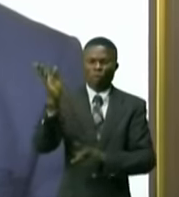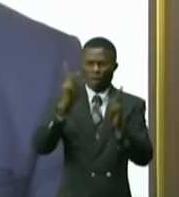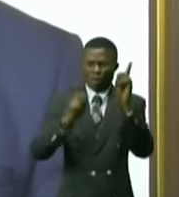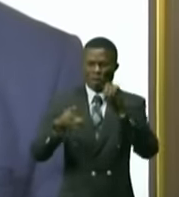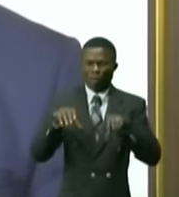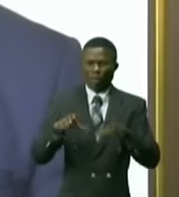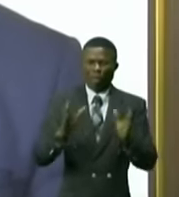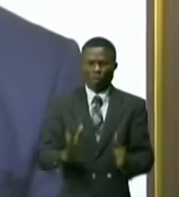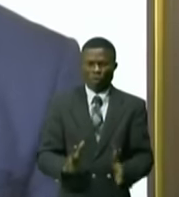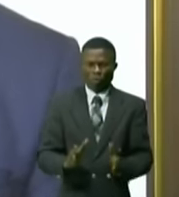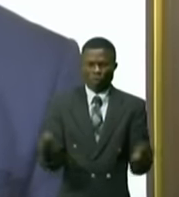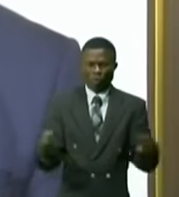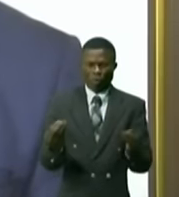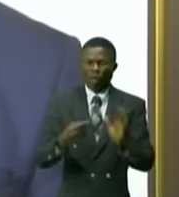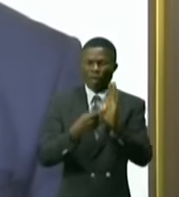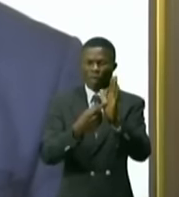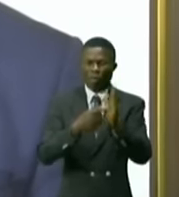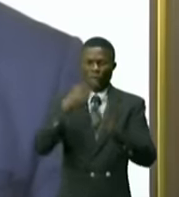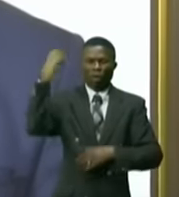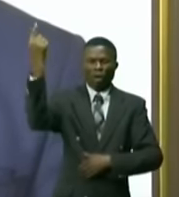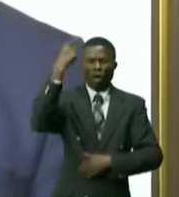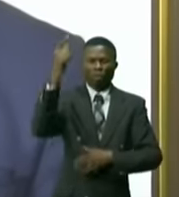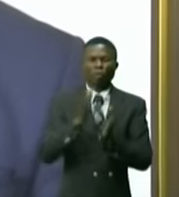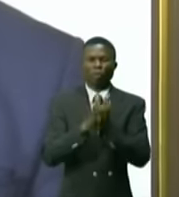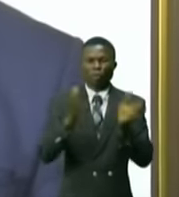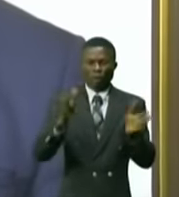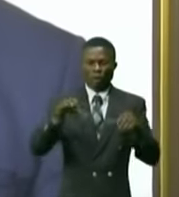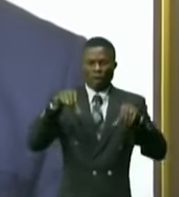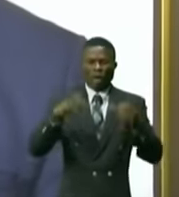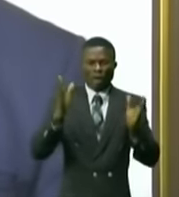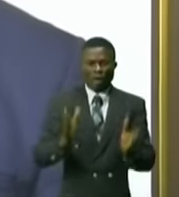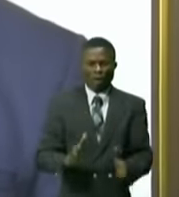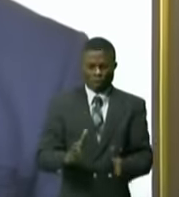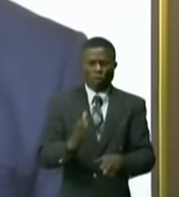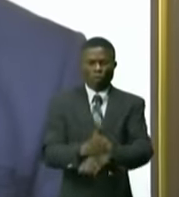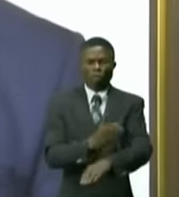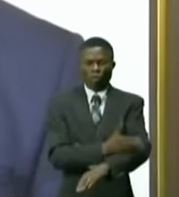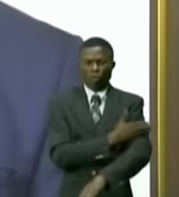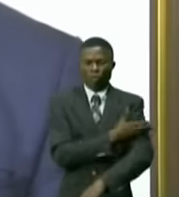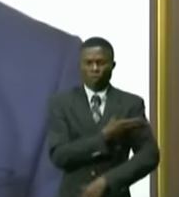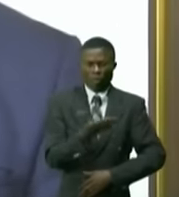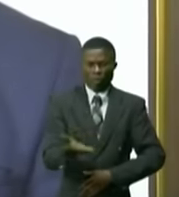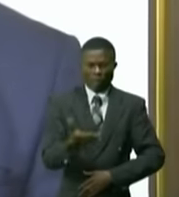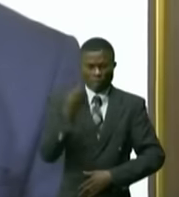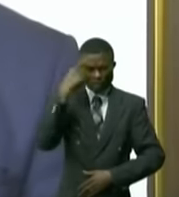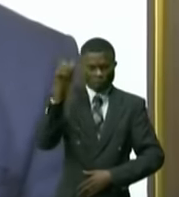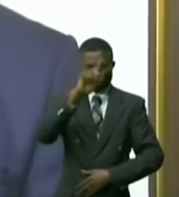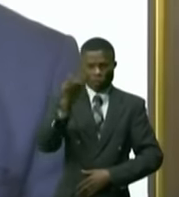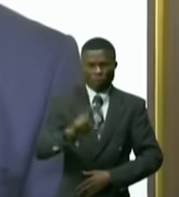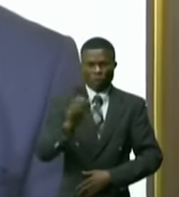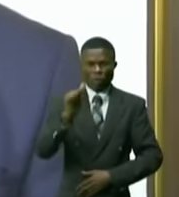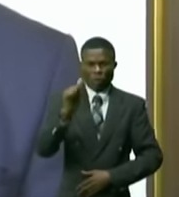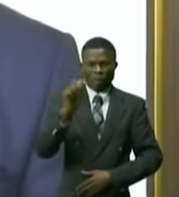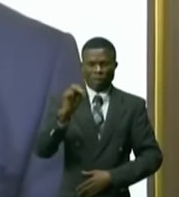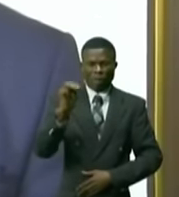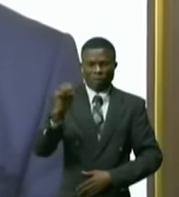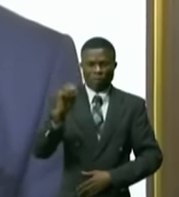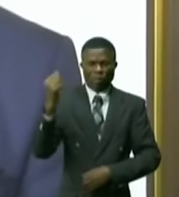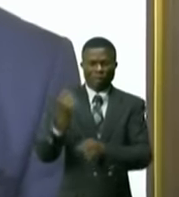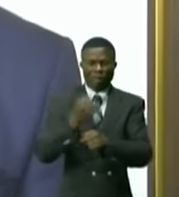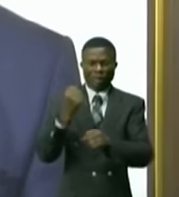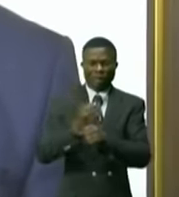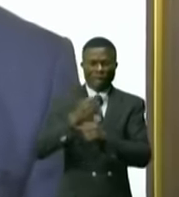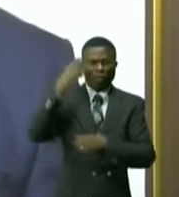que nous puissions montrer à la face du monde que le Congo est en marche. Pour Jean Bakole, haut fonctionnaire